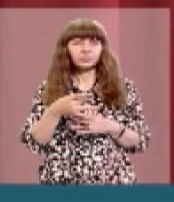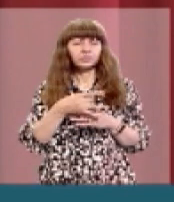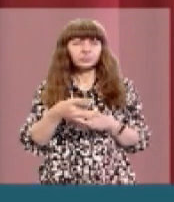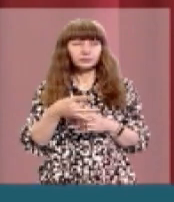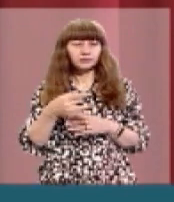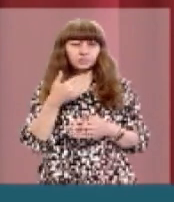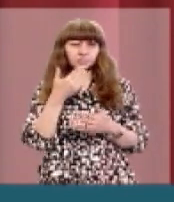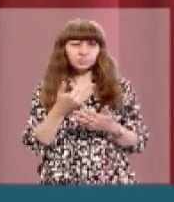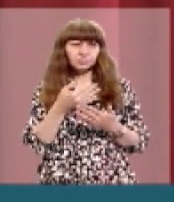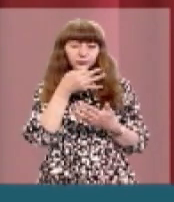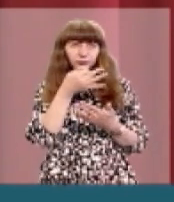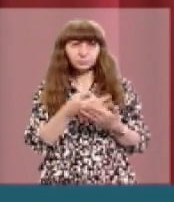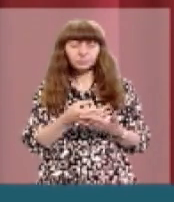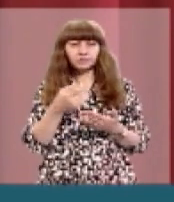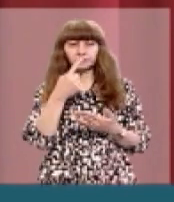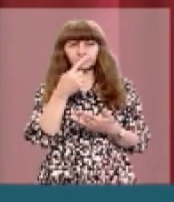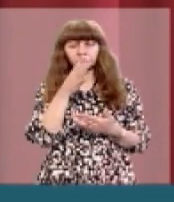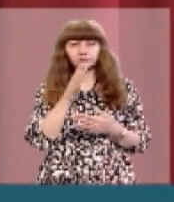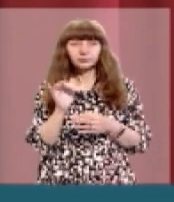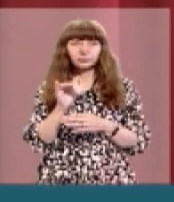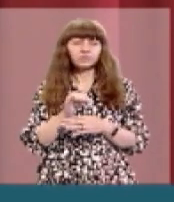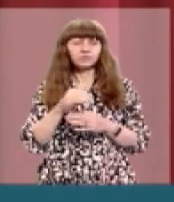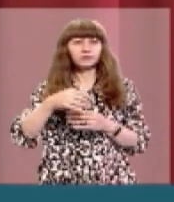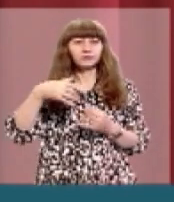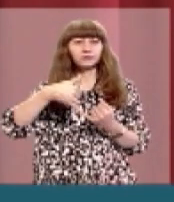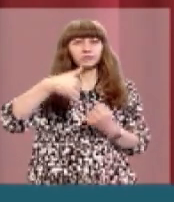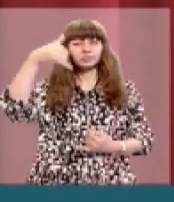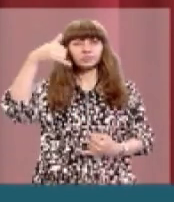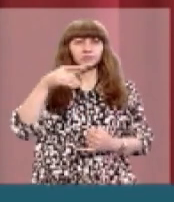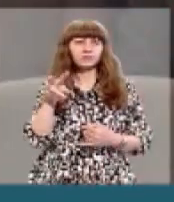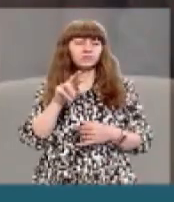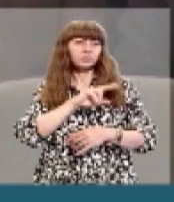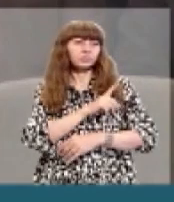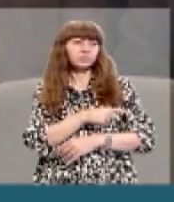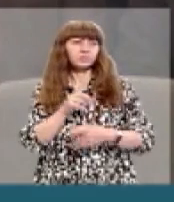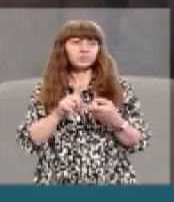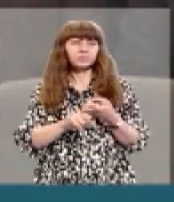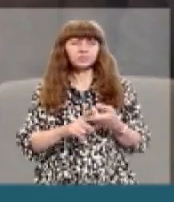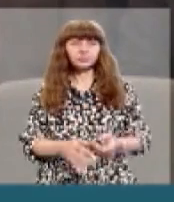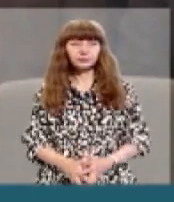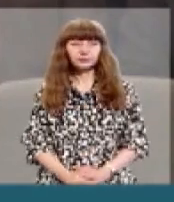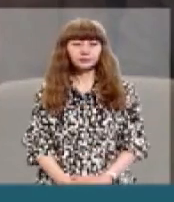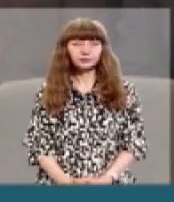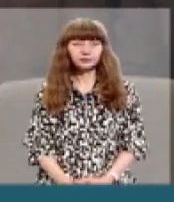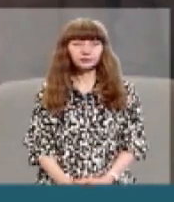ответил, что в ближайшее время в округе установят вышки и передатчики для усиления связи интернета. Дмитрий Муштал, Жасин Жигитов, телеканал Костанай.